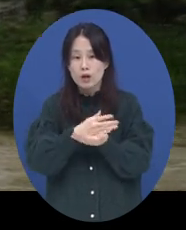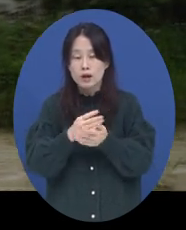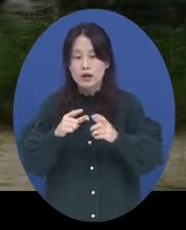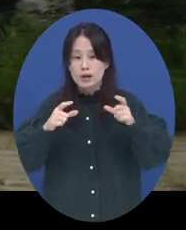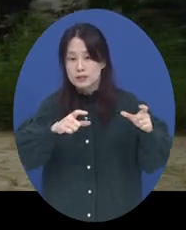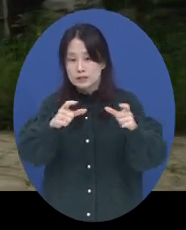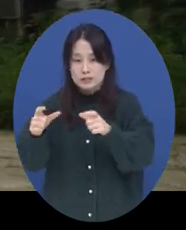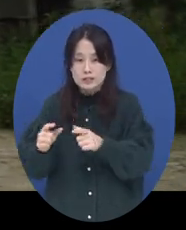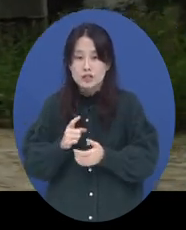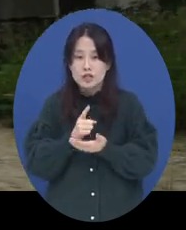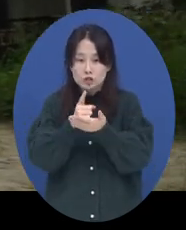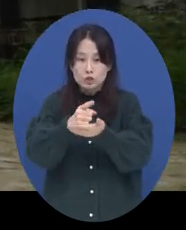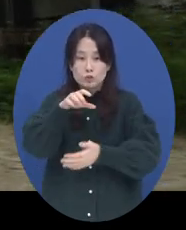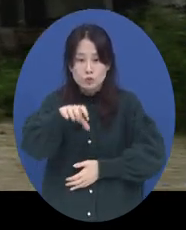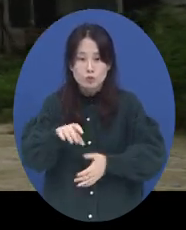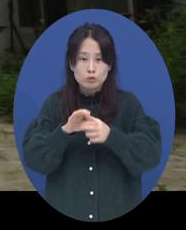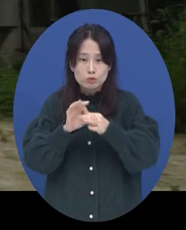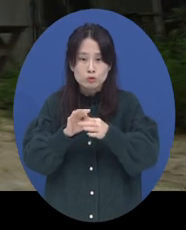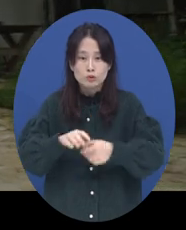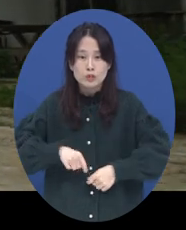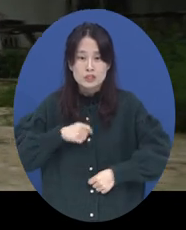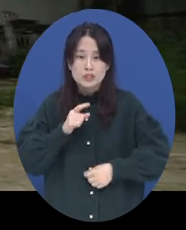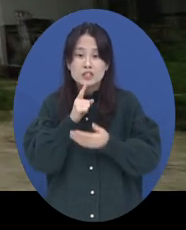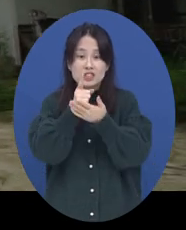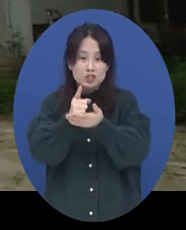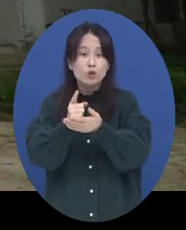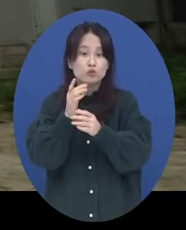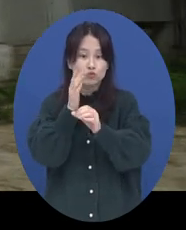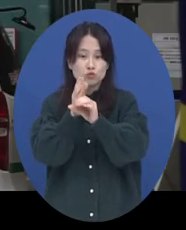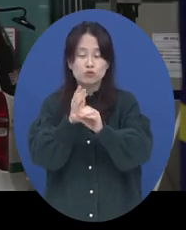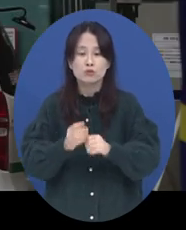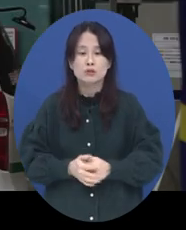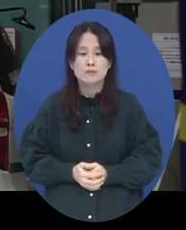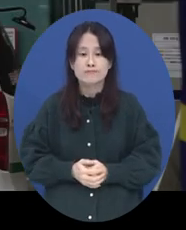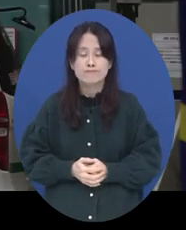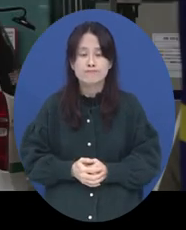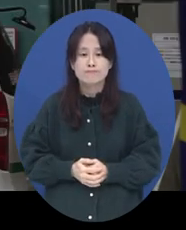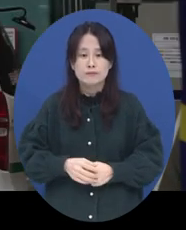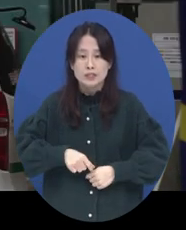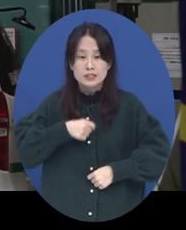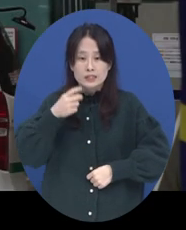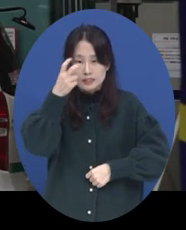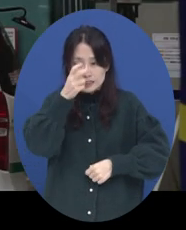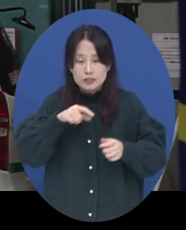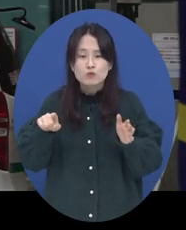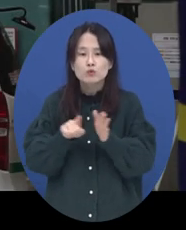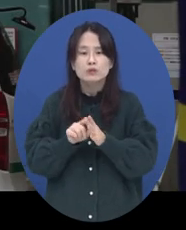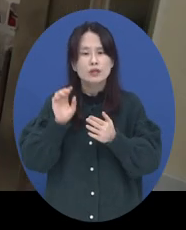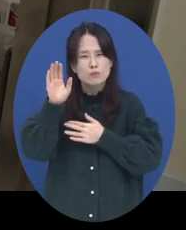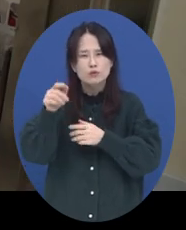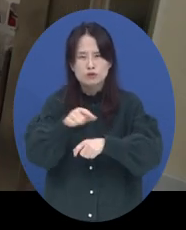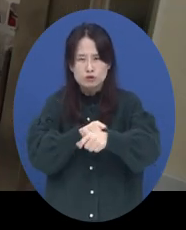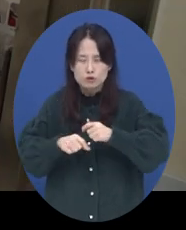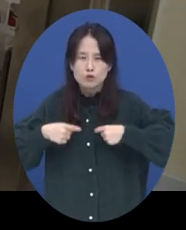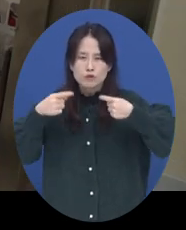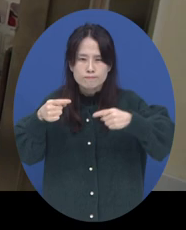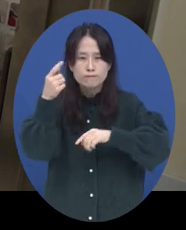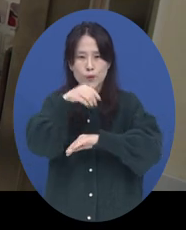각 지자체 접수처를 통해 진실 규명 신청을 받습니다. 경기도는 진실 규명을 위해 앞으로도